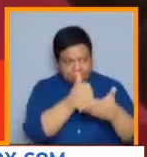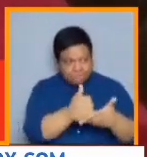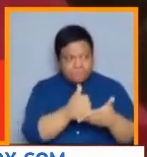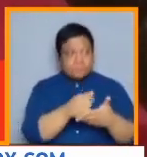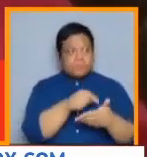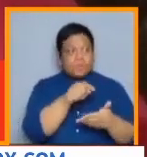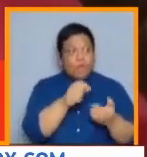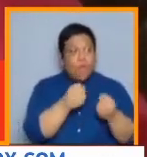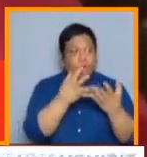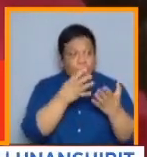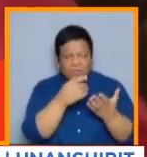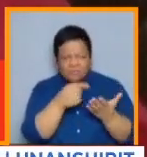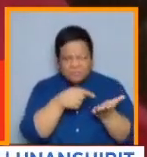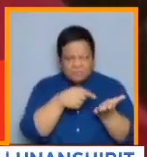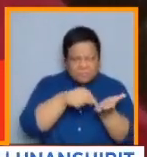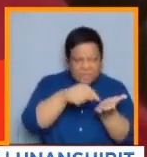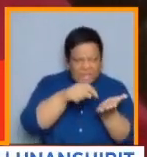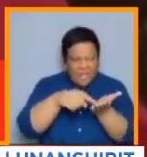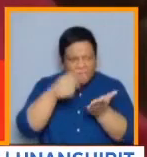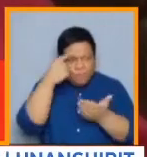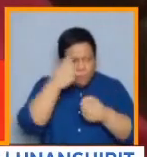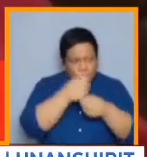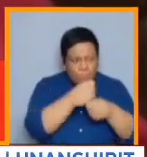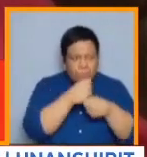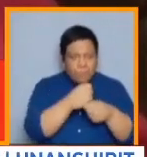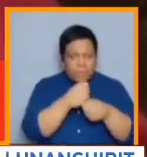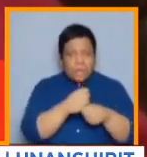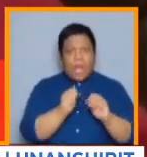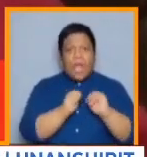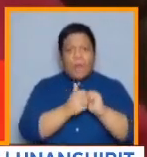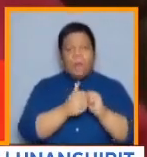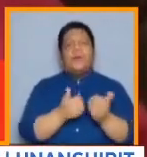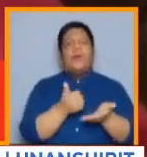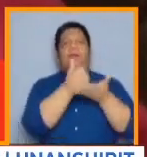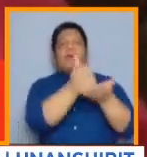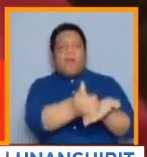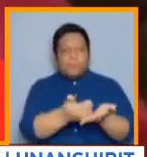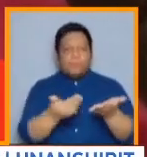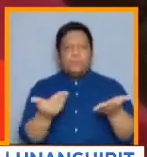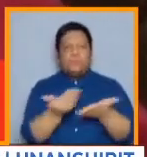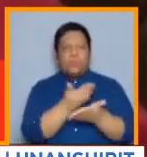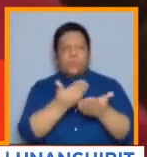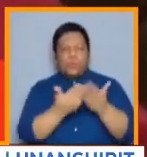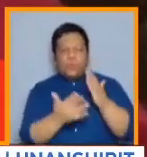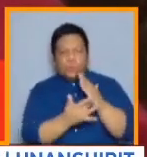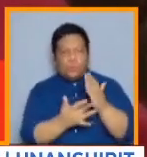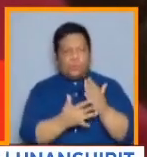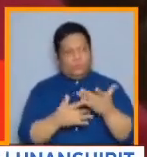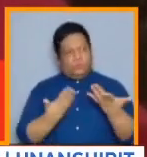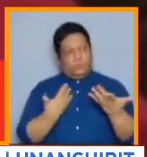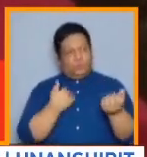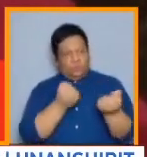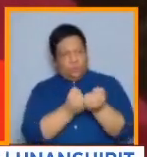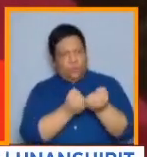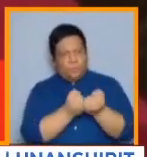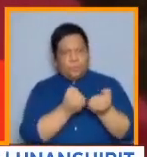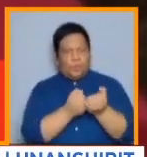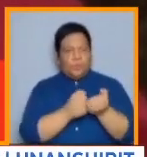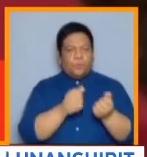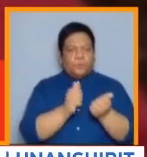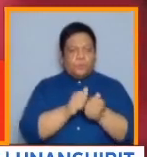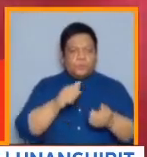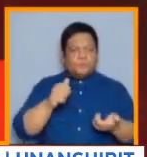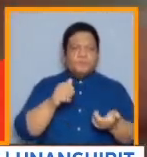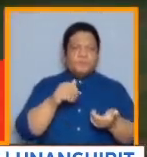sila matutulungan? Modernization. Yung giving them subsidies. Pag-construct ng mga infrastructure that will lower their